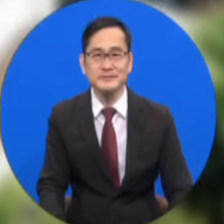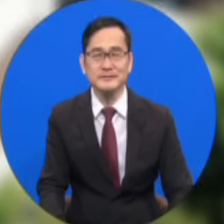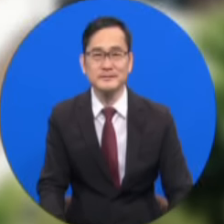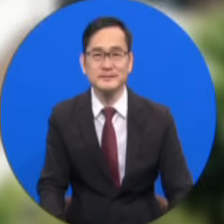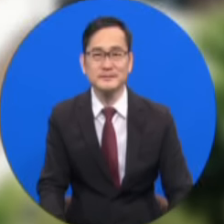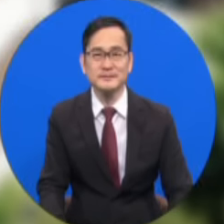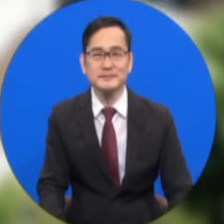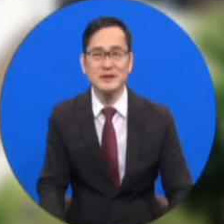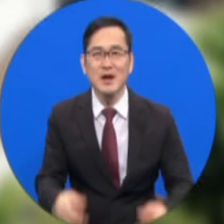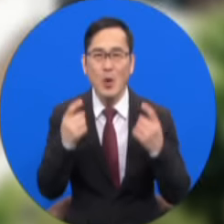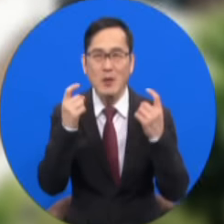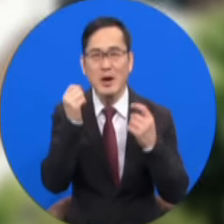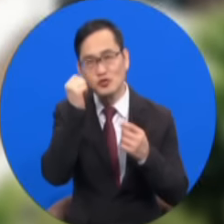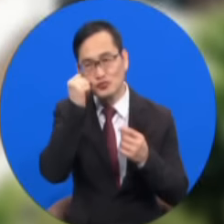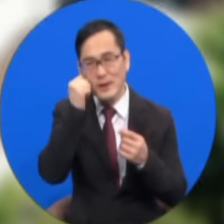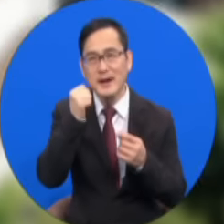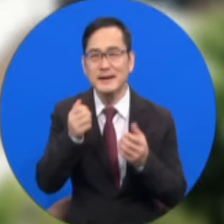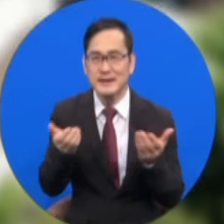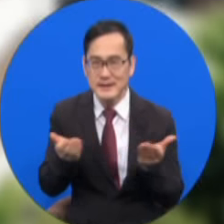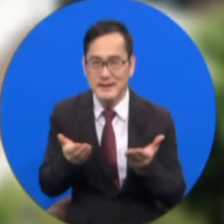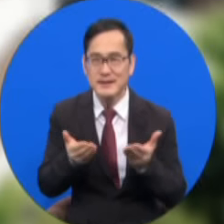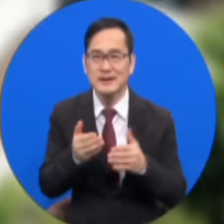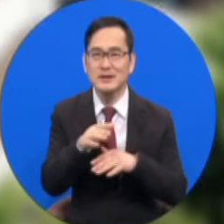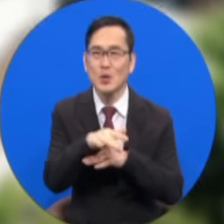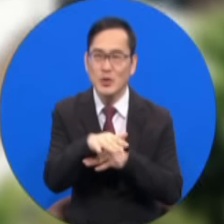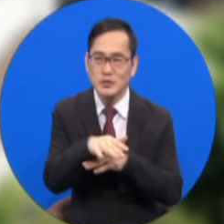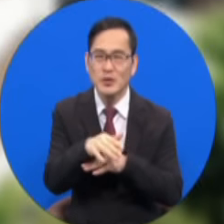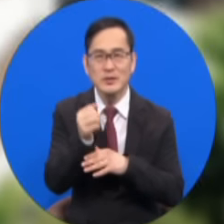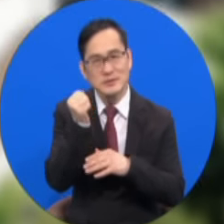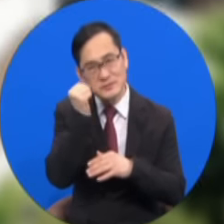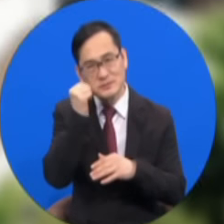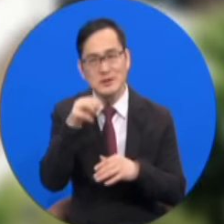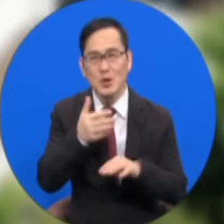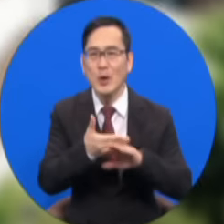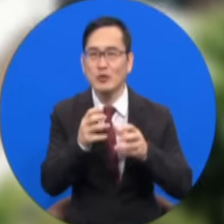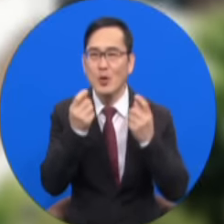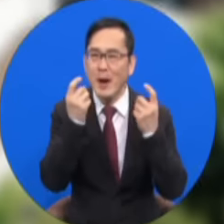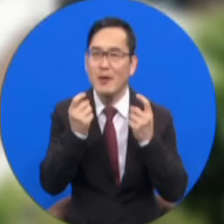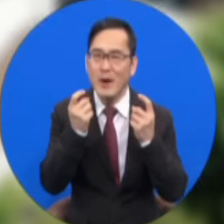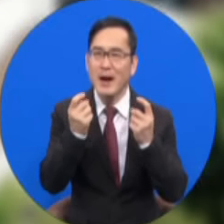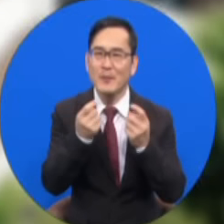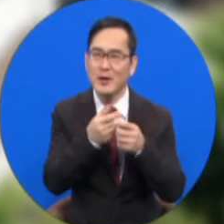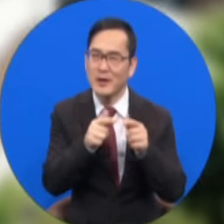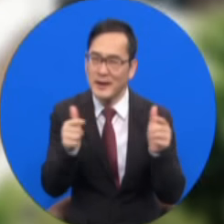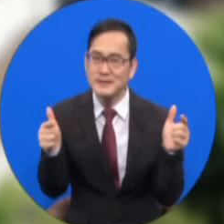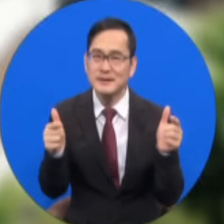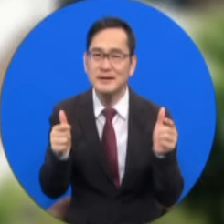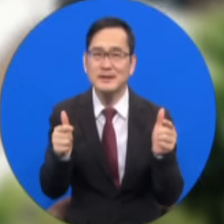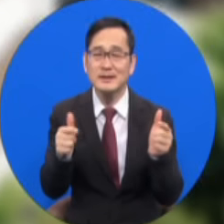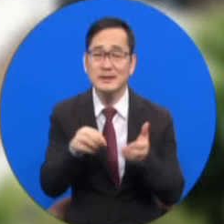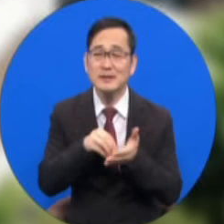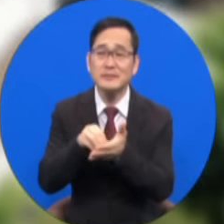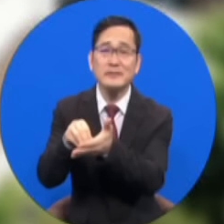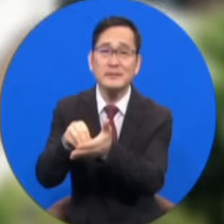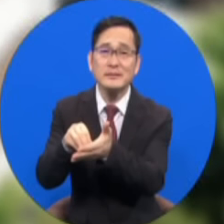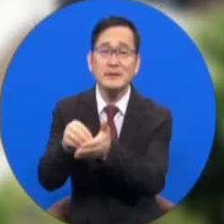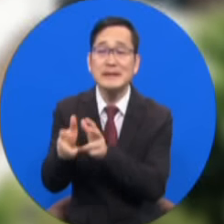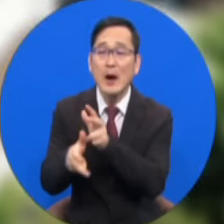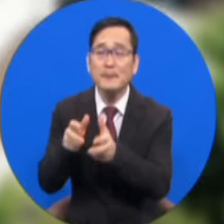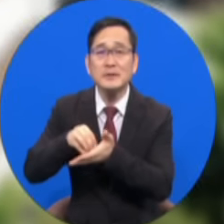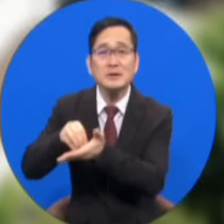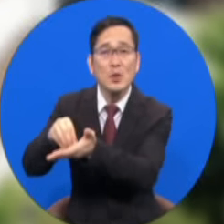숙박업 농어촌 민박업 외국인 관광 도시 민박업 한옥 체험업 등등등등 등록할 수 있는 것들이 많았는데도